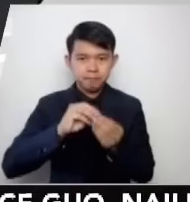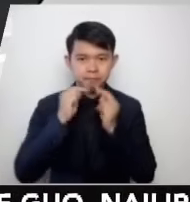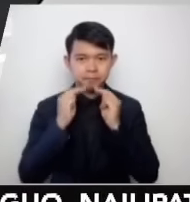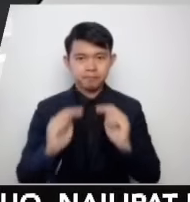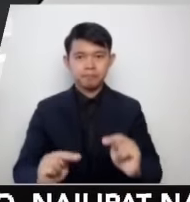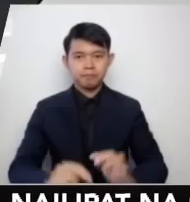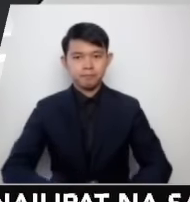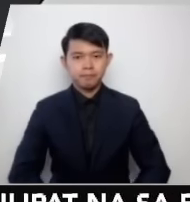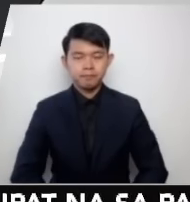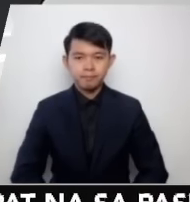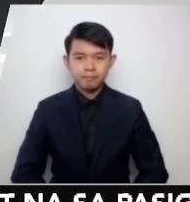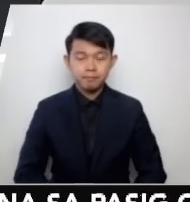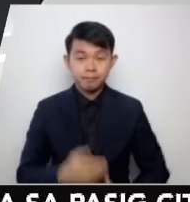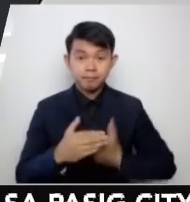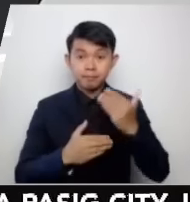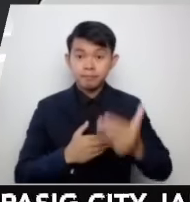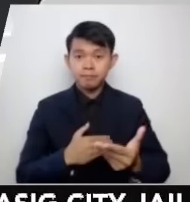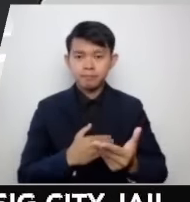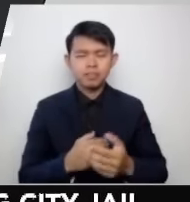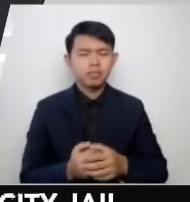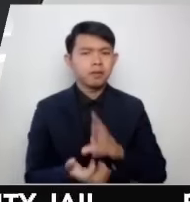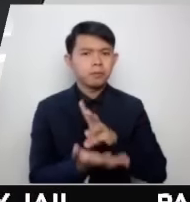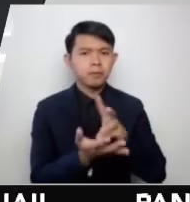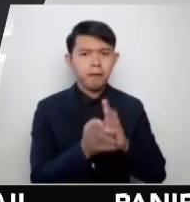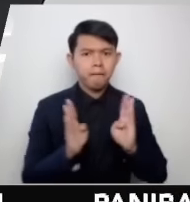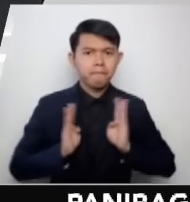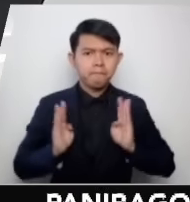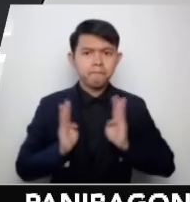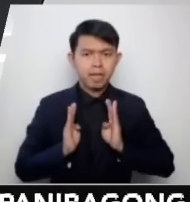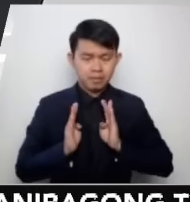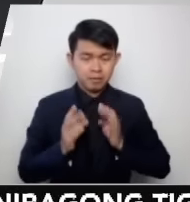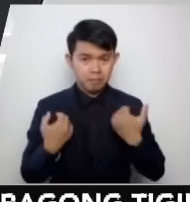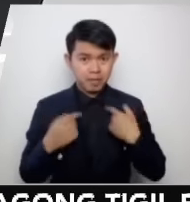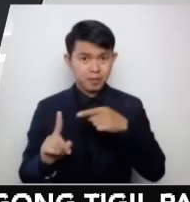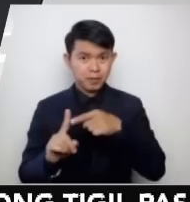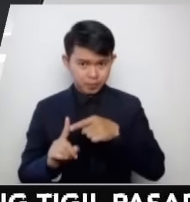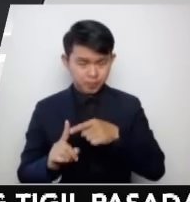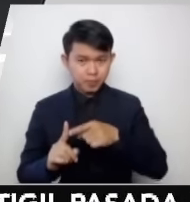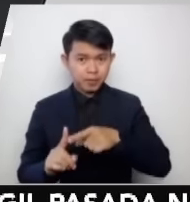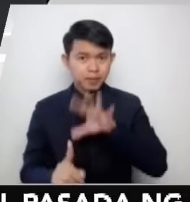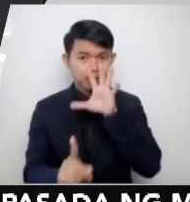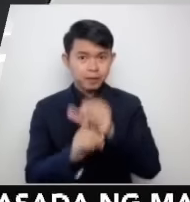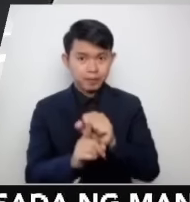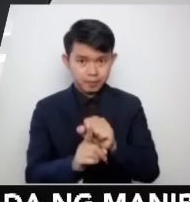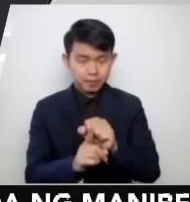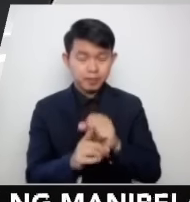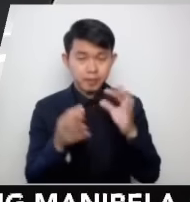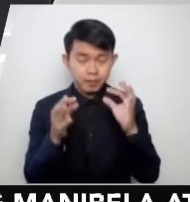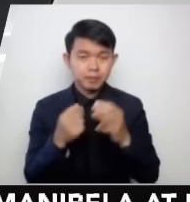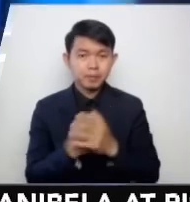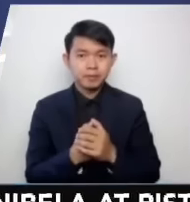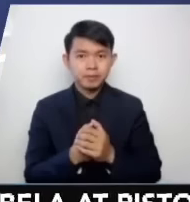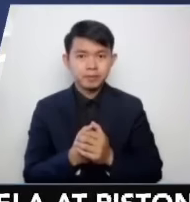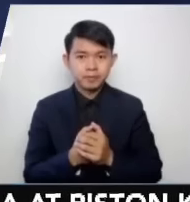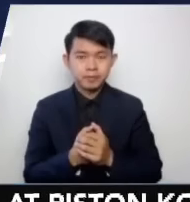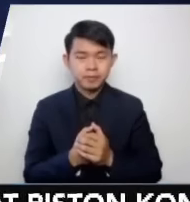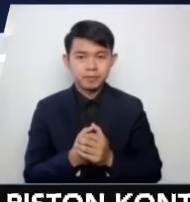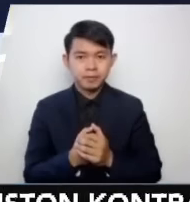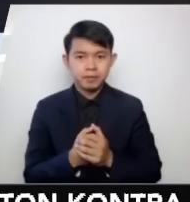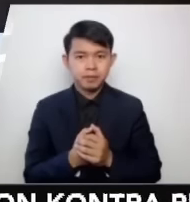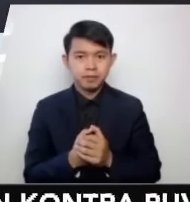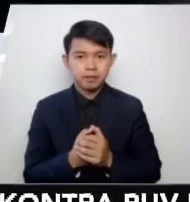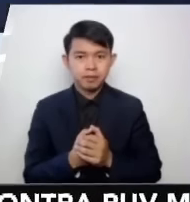City, arestado ang tinaguriang drug queen ng Norte sa ikinasang operasyon na pulisya sa barangay Marcoville. Ayon sa PNP Drug Enforcement